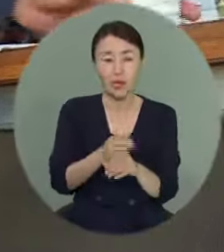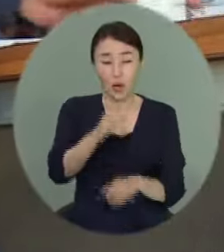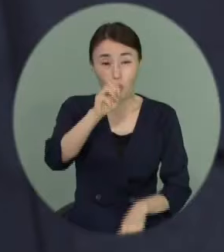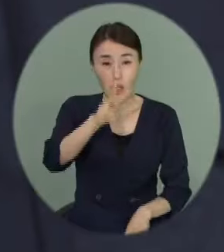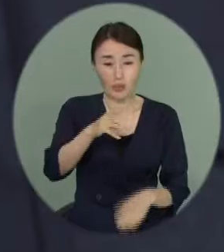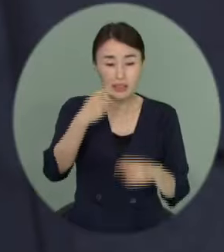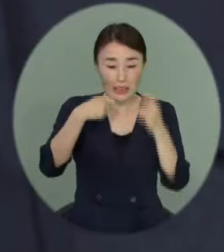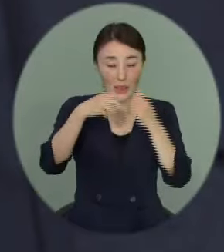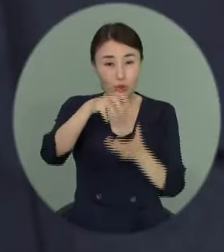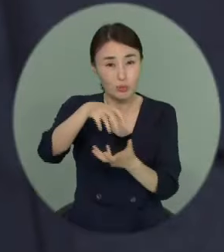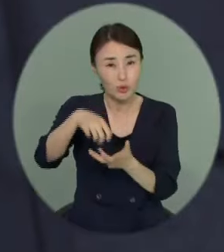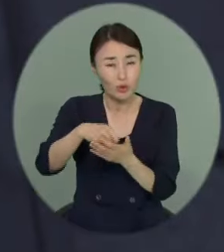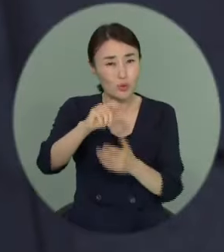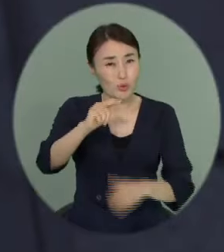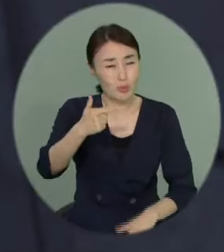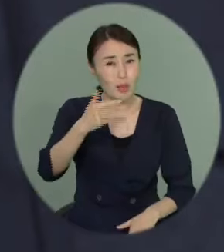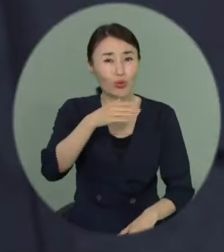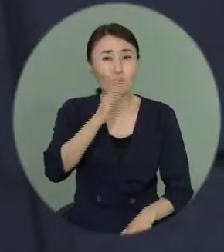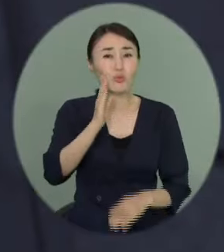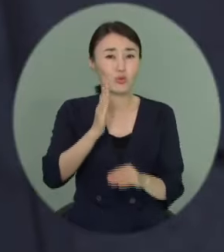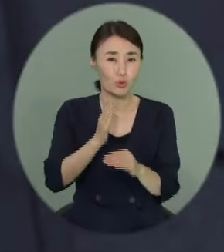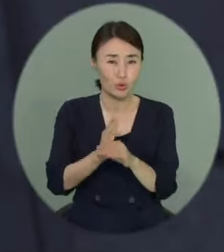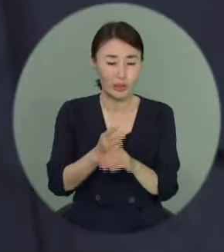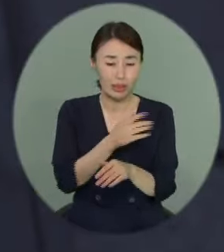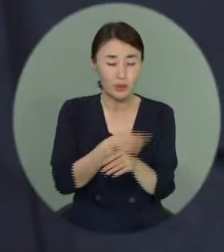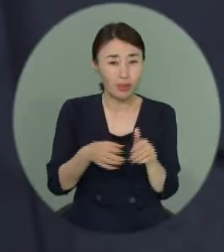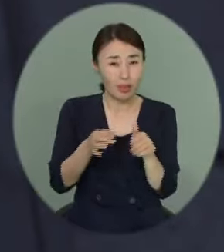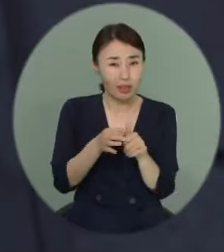지에서지를는 600여명의 노인생